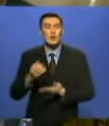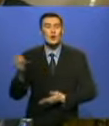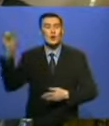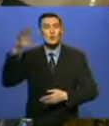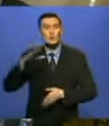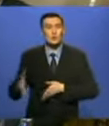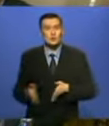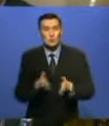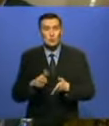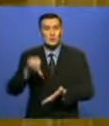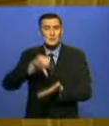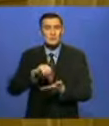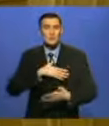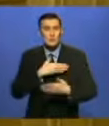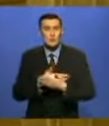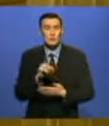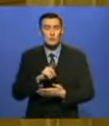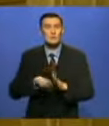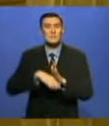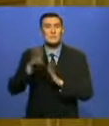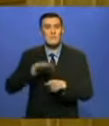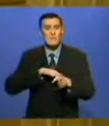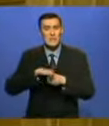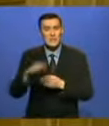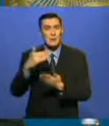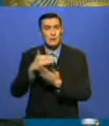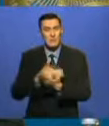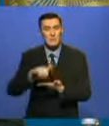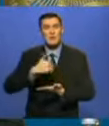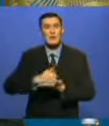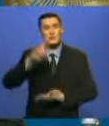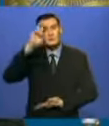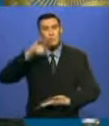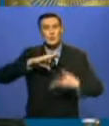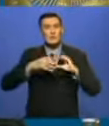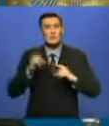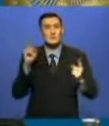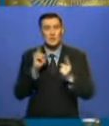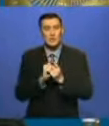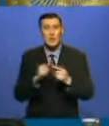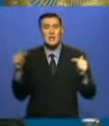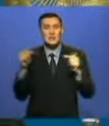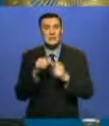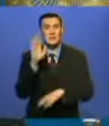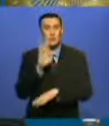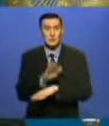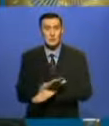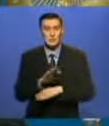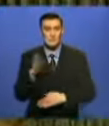что нур-отановцы приложат все усилия для ее успешного выполнения. Глава государства по итогам встречи дал ряд конкретных поручений.